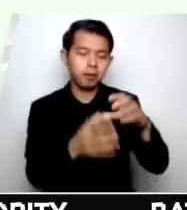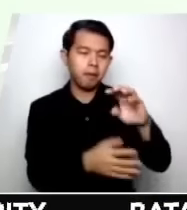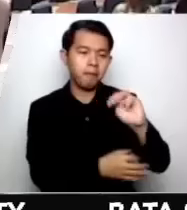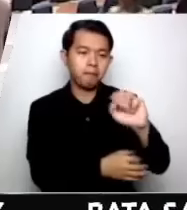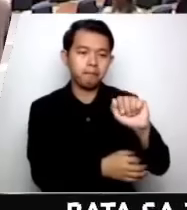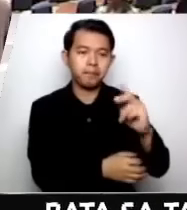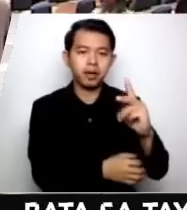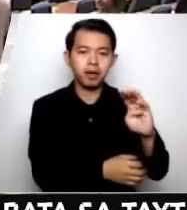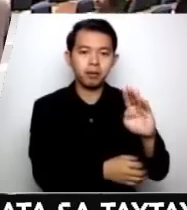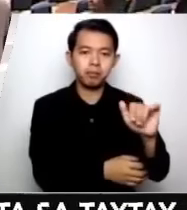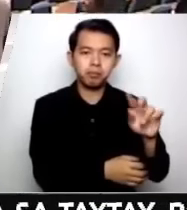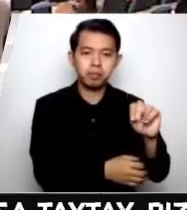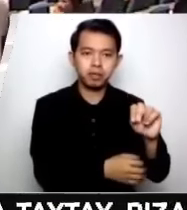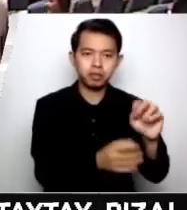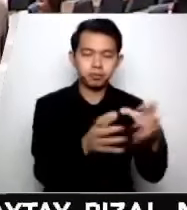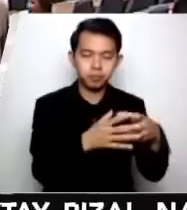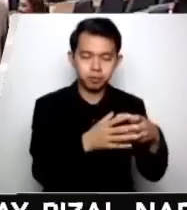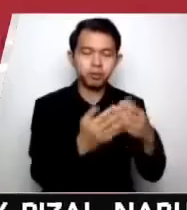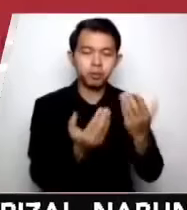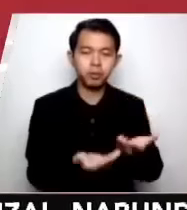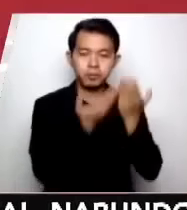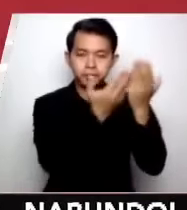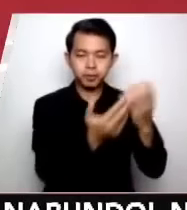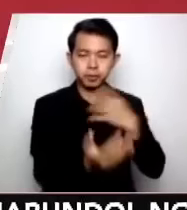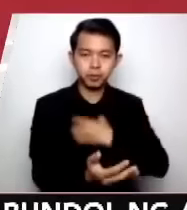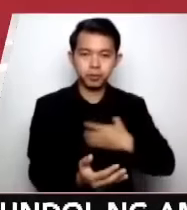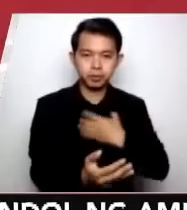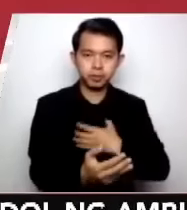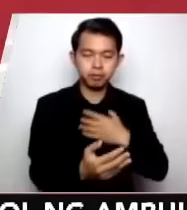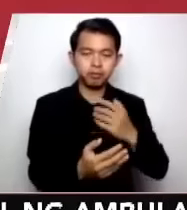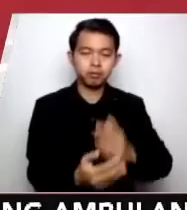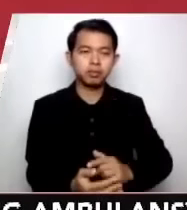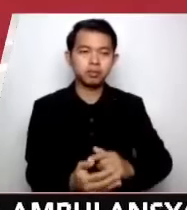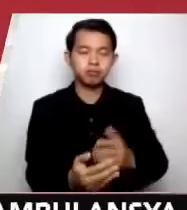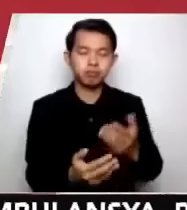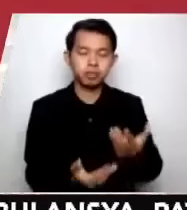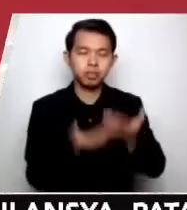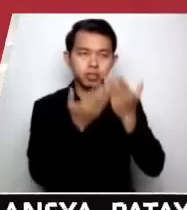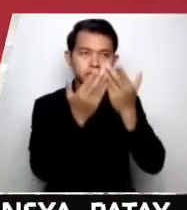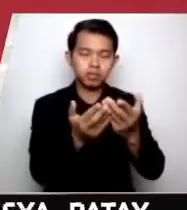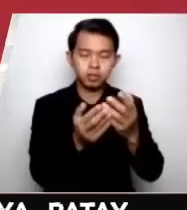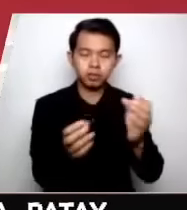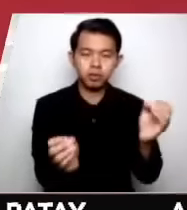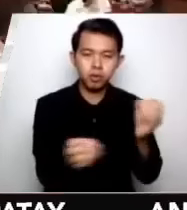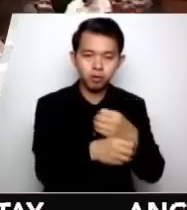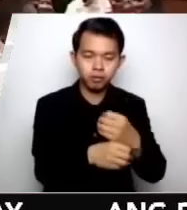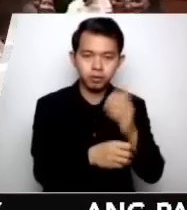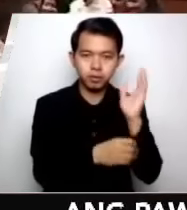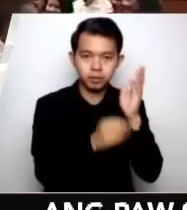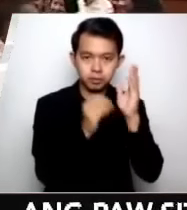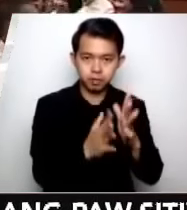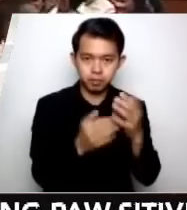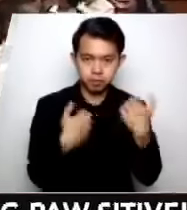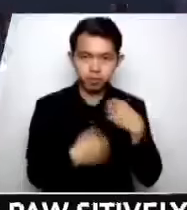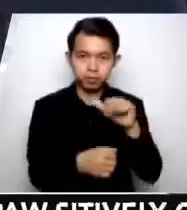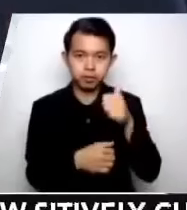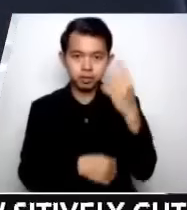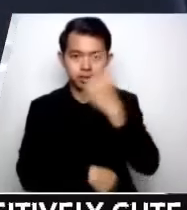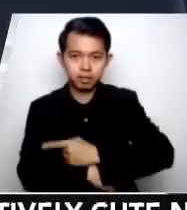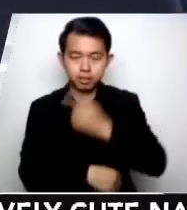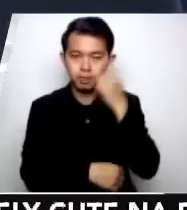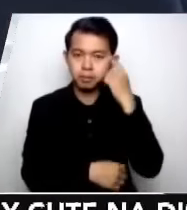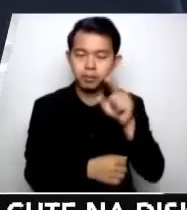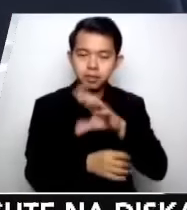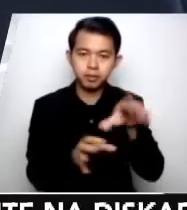ng Kamara ang impeachment complaint, ibabato ito sa Office of the Speaker na mayroong hanggang 10 session days para isama ito sa agenda sa